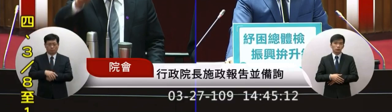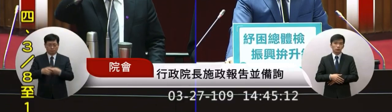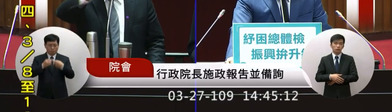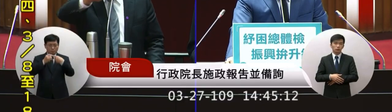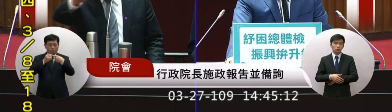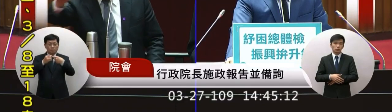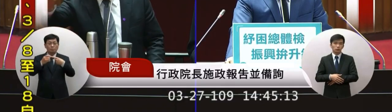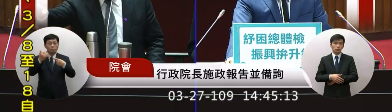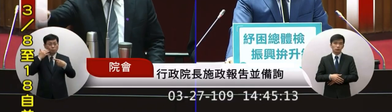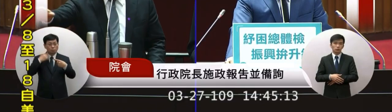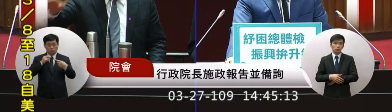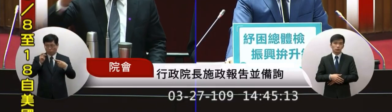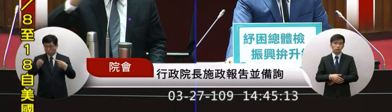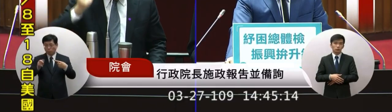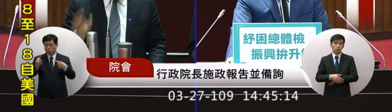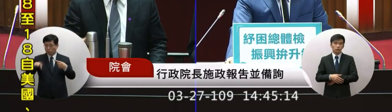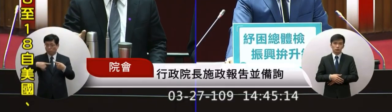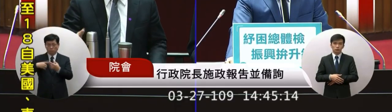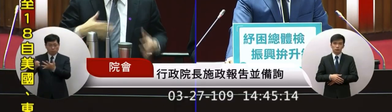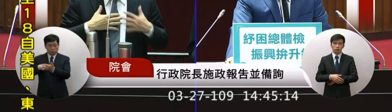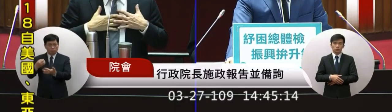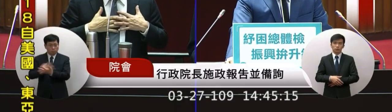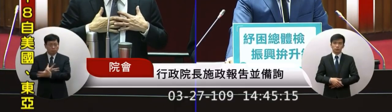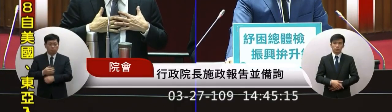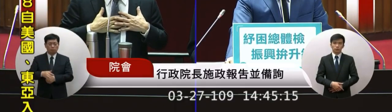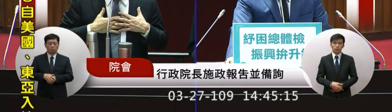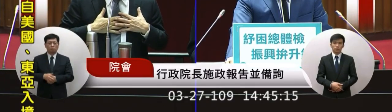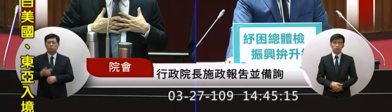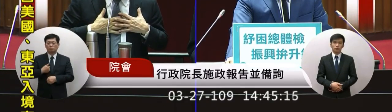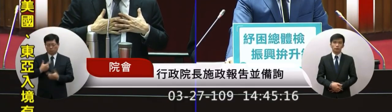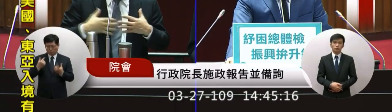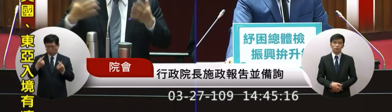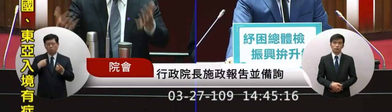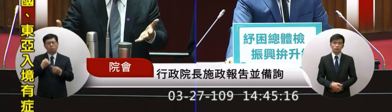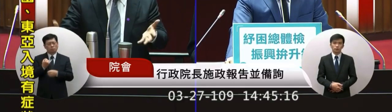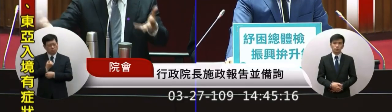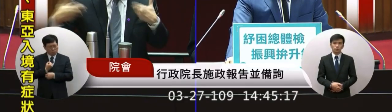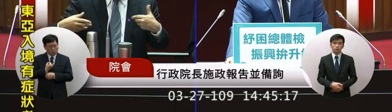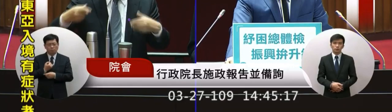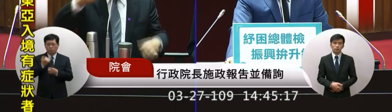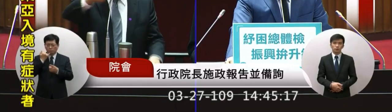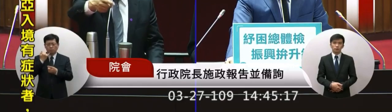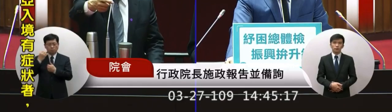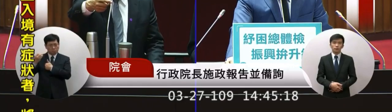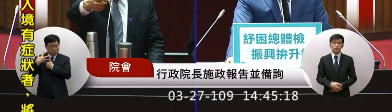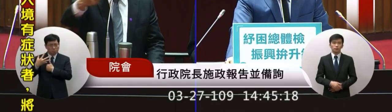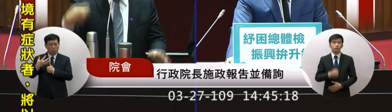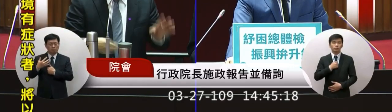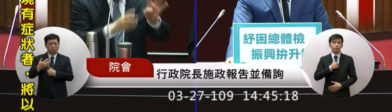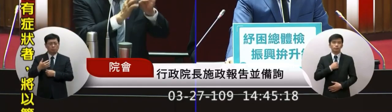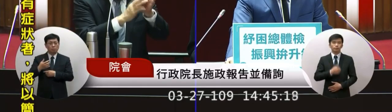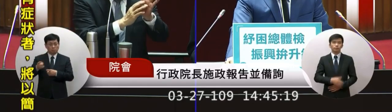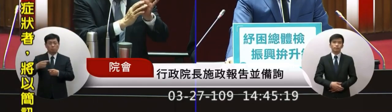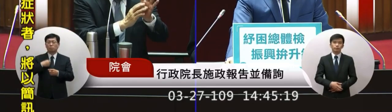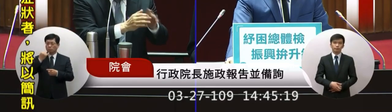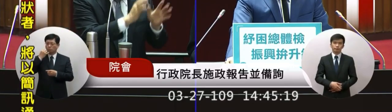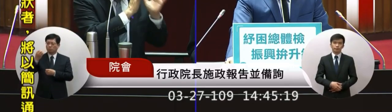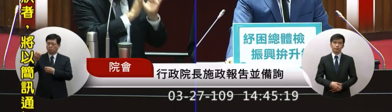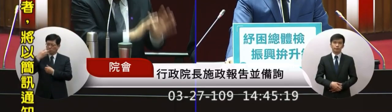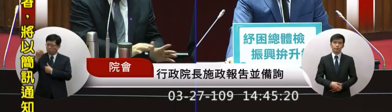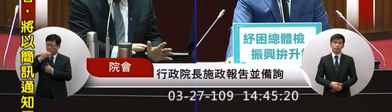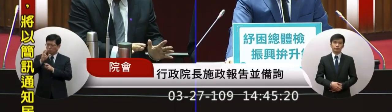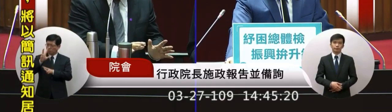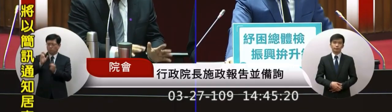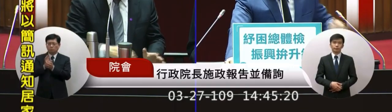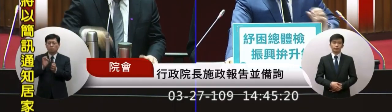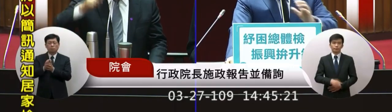啦，你若看对答做了较无够，阮拢做谦卑，希望知影。 我了解。 所以委员，你做你讲出来，那是